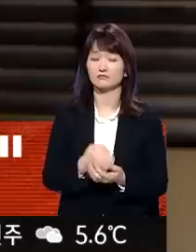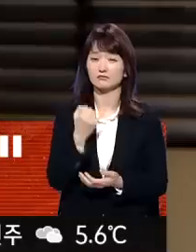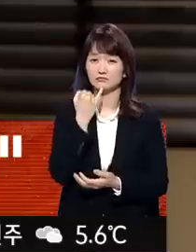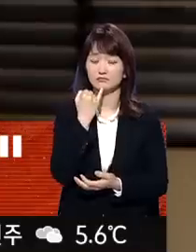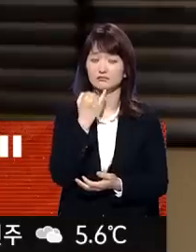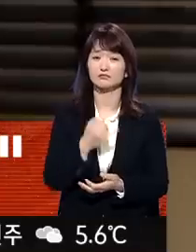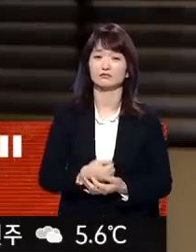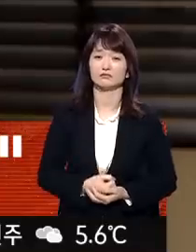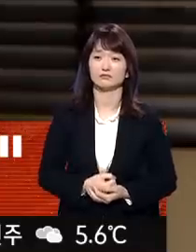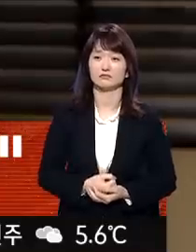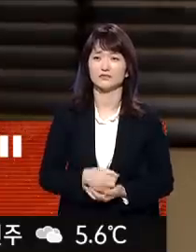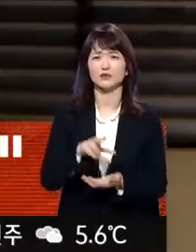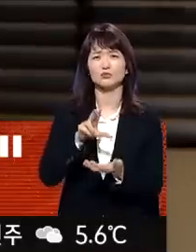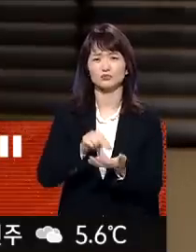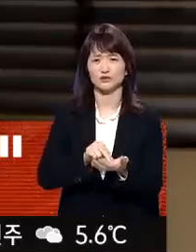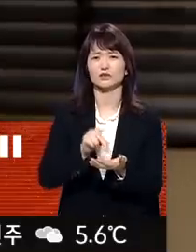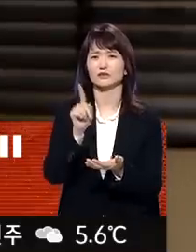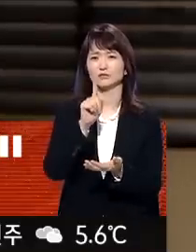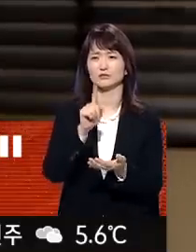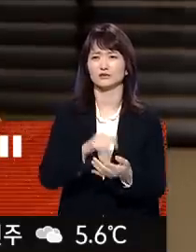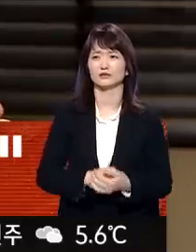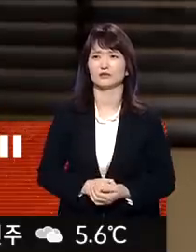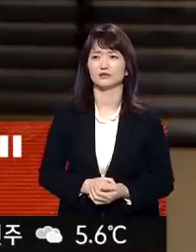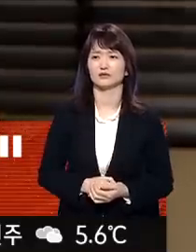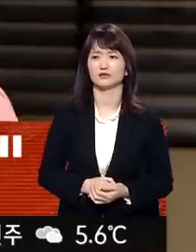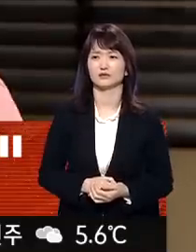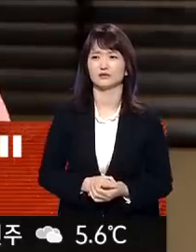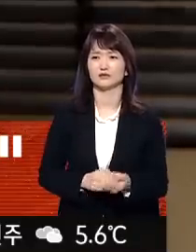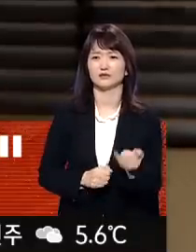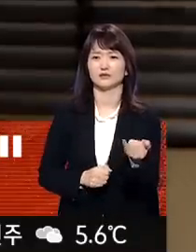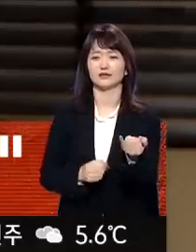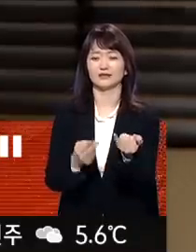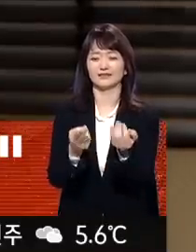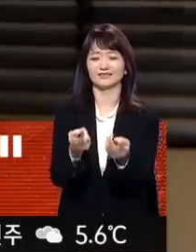않은 건데 문제가 있어요. 훑습니다, 이렇게.